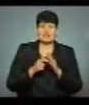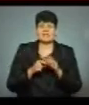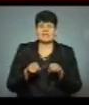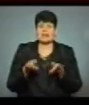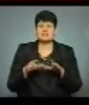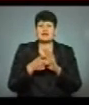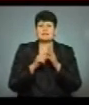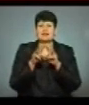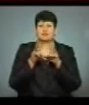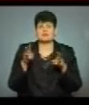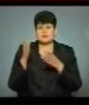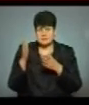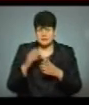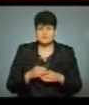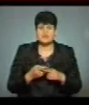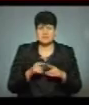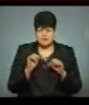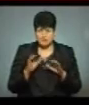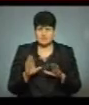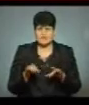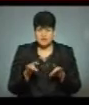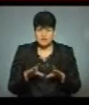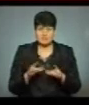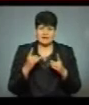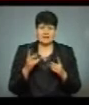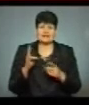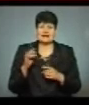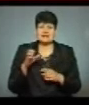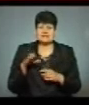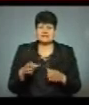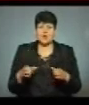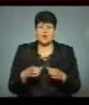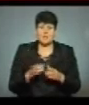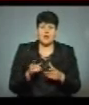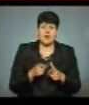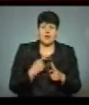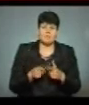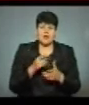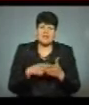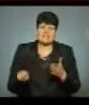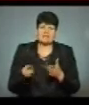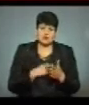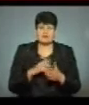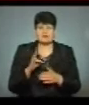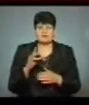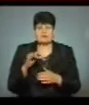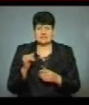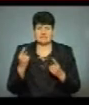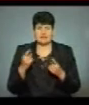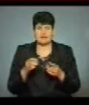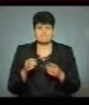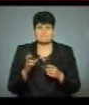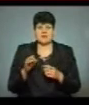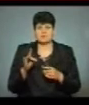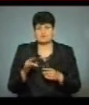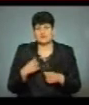міністрів. Тобто, яке може бути рішення? Це може бути рішення про це, що буде Велика Настасівська громада або ліквідована Настасівська і Великоберезовицька. Правильно? Чи може наше